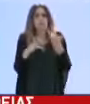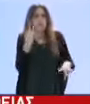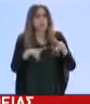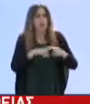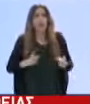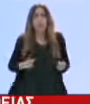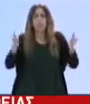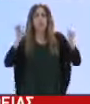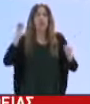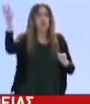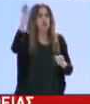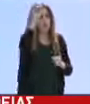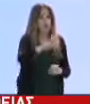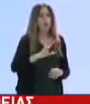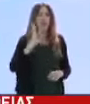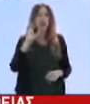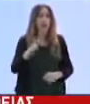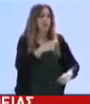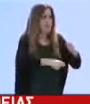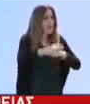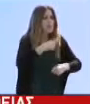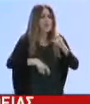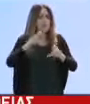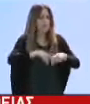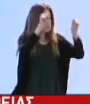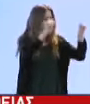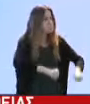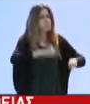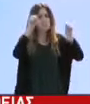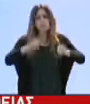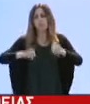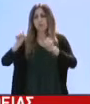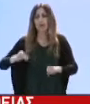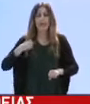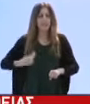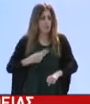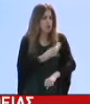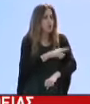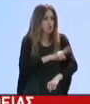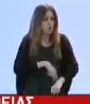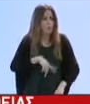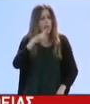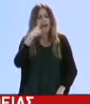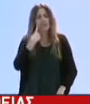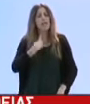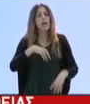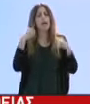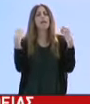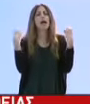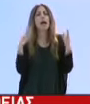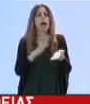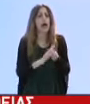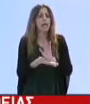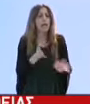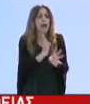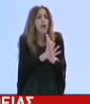Εταιρείες και μαγαζιά κλείνουν κάθε μέρα. Τα δημόσια νοσοκομεία είναι σε τραγική κατάσταση. Λυκειωμένοι στέκονται στις ουρές της ντροπής